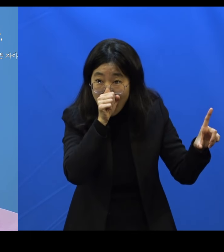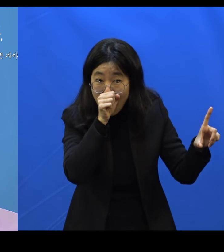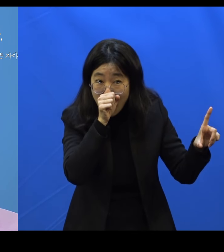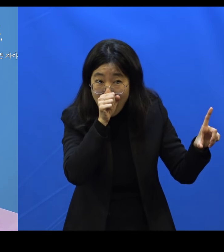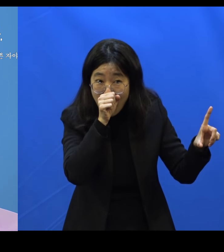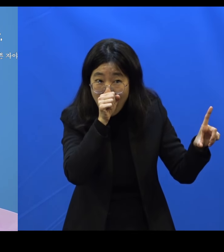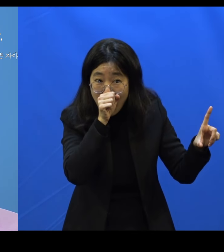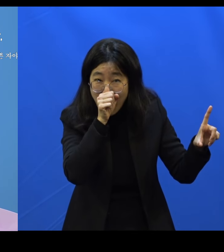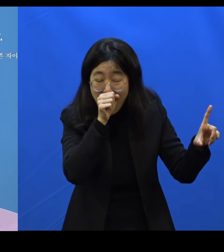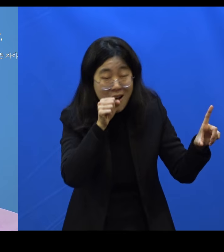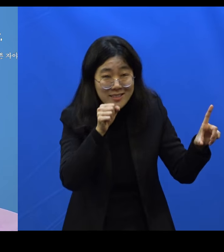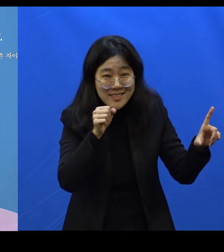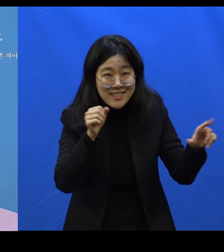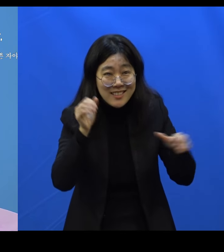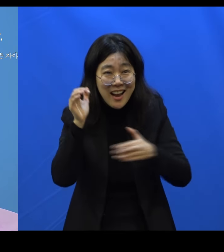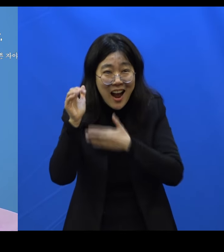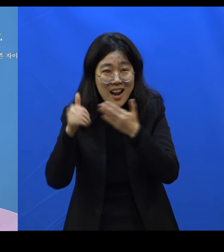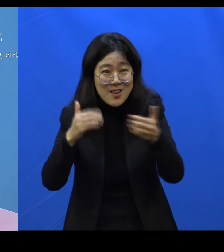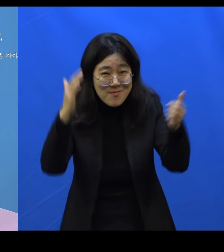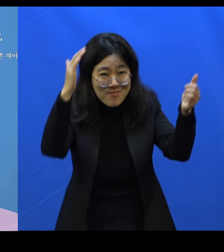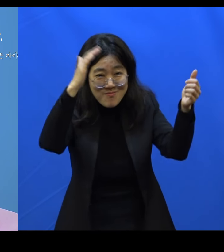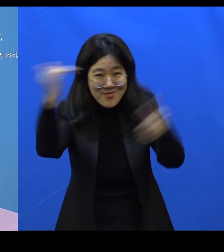하나님은 때가 되면 우리를 부르시는 겁니다.